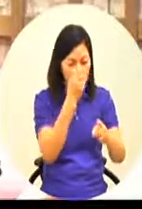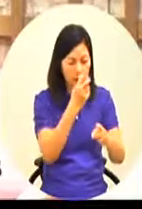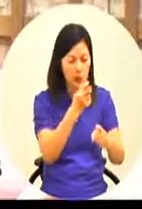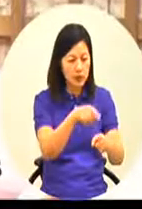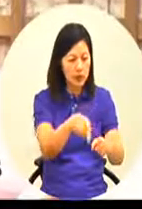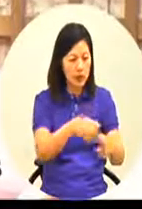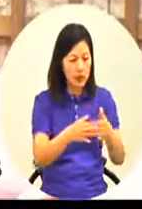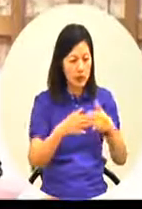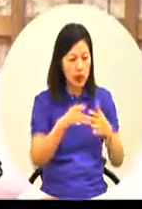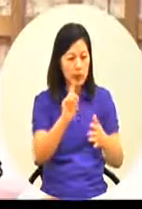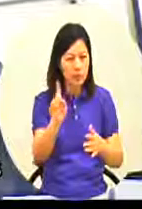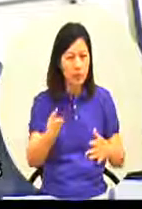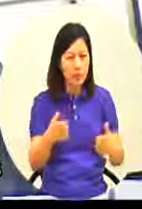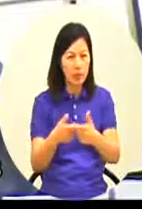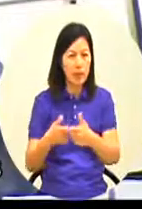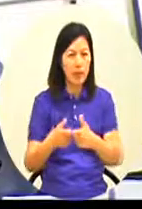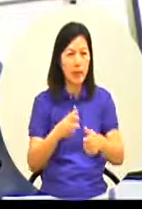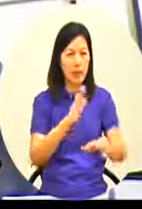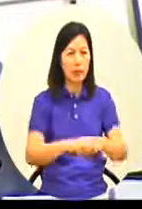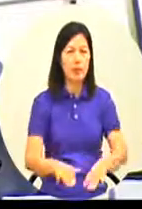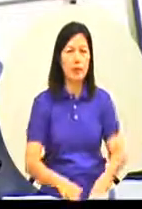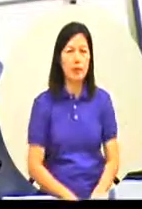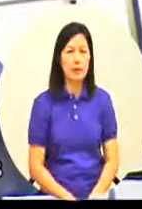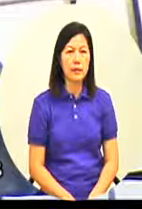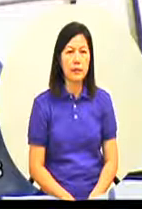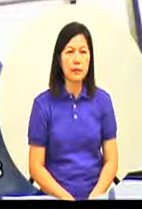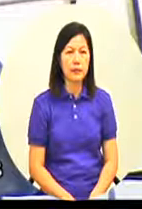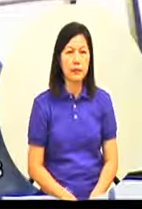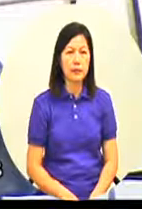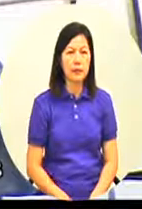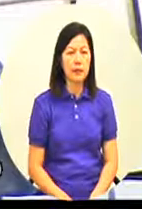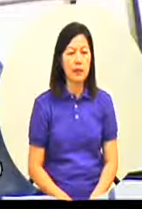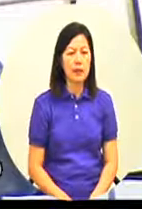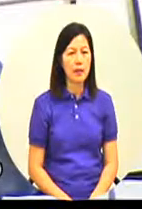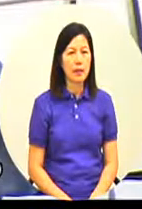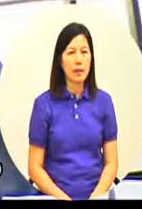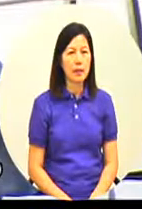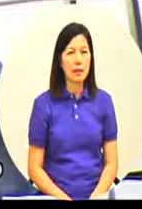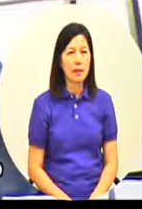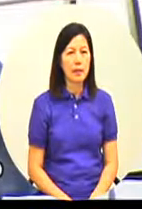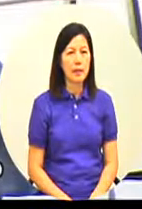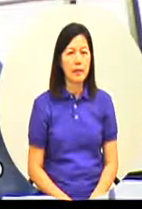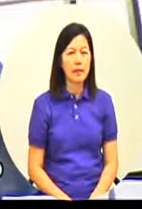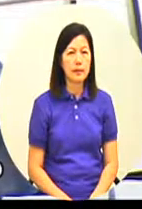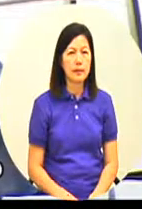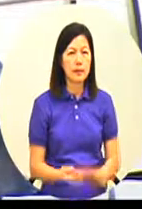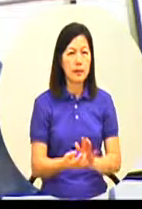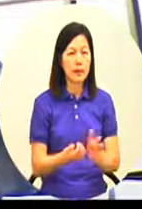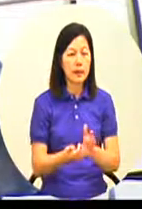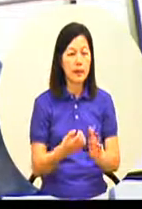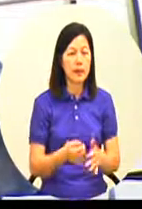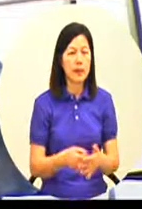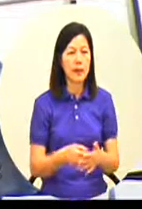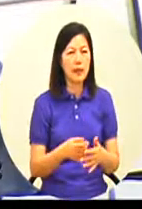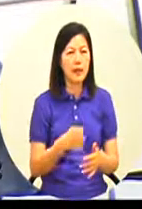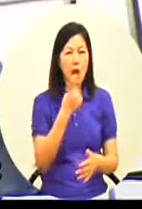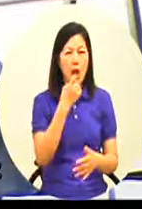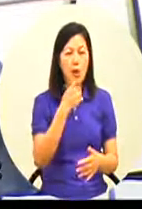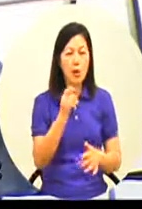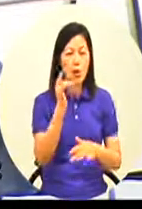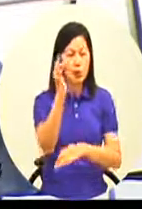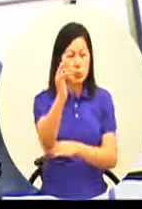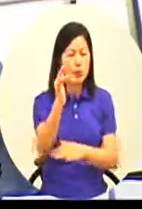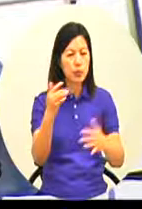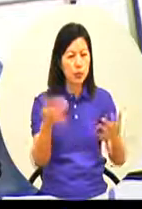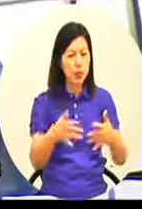需求。 其实是没啦，像刚刚我们石龙议员呢，他也在讲这个绿树的问题啦哈。